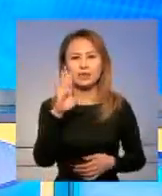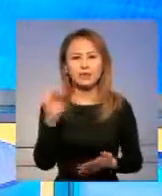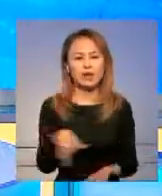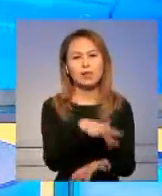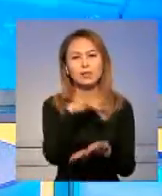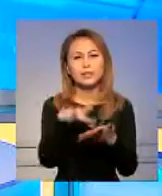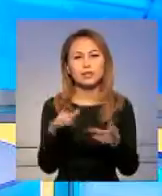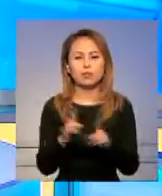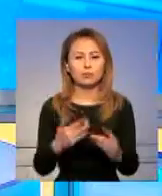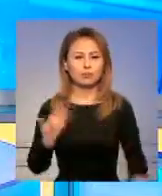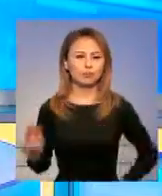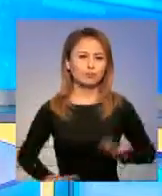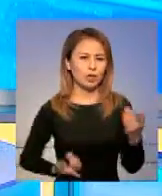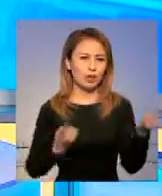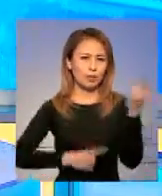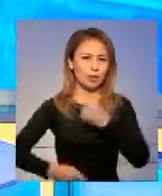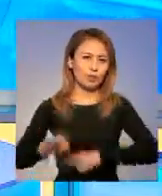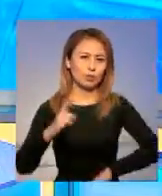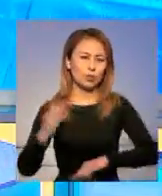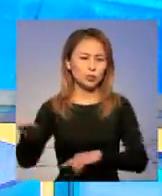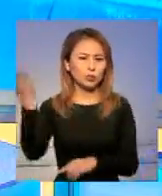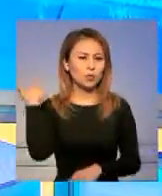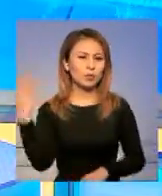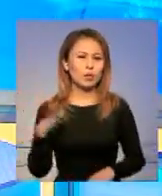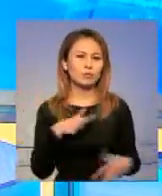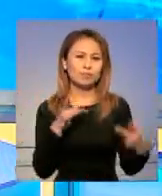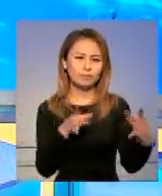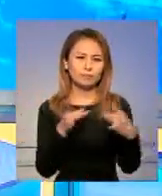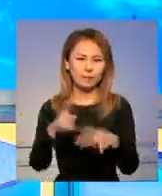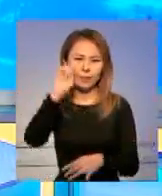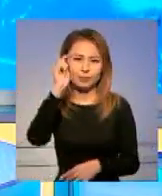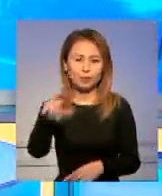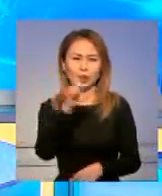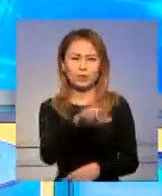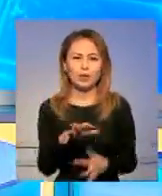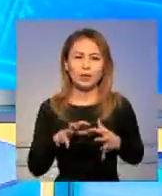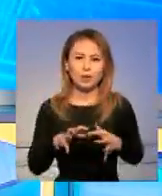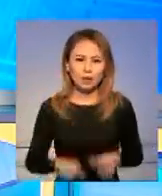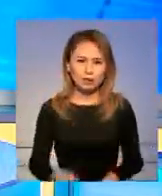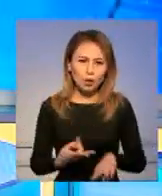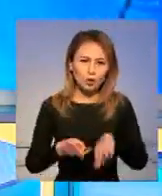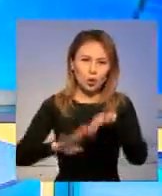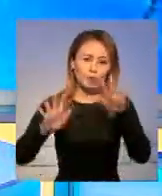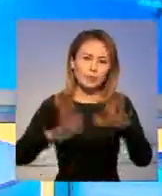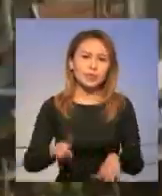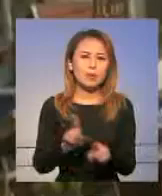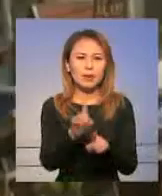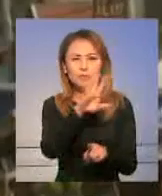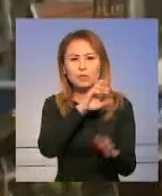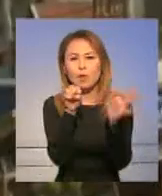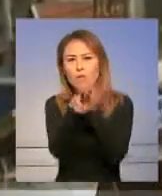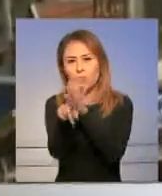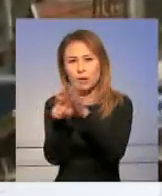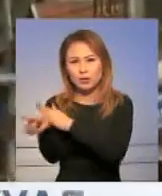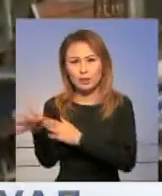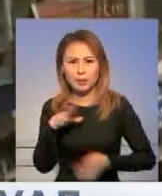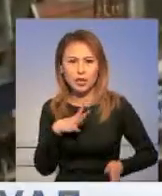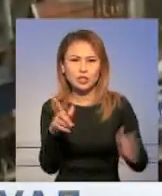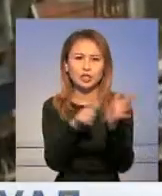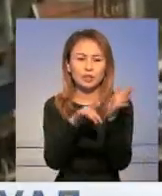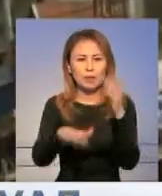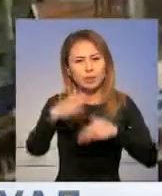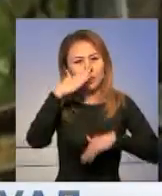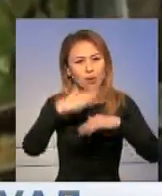қаласында тіршілік қайта жандана бастады. Өйткені бұған дейін қарулы қақтығыстан қажыған жұрт шаһарды тастап бас сауғалап кеткен болатын. Енді 7000-дай